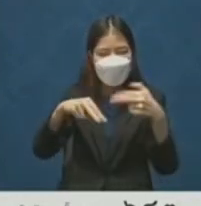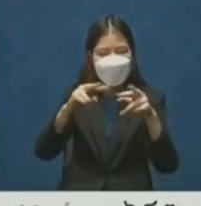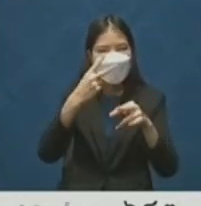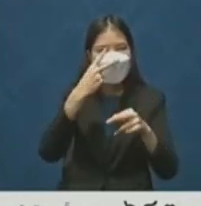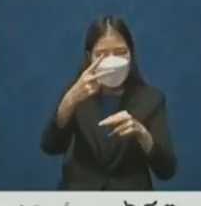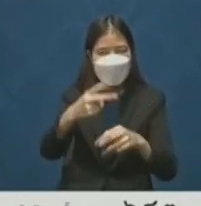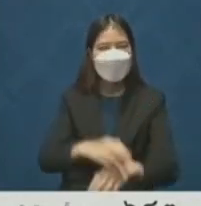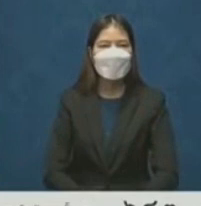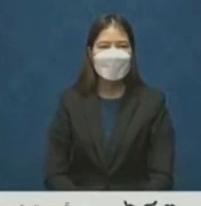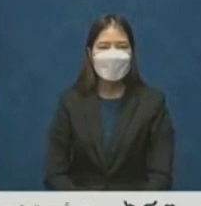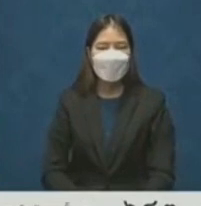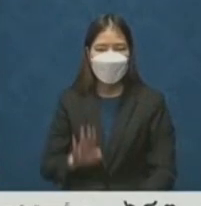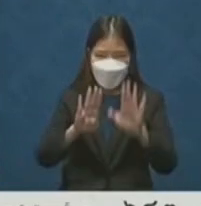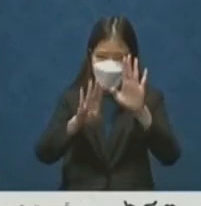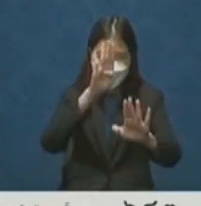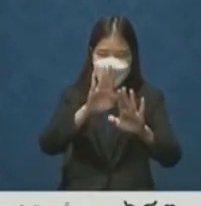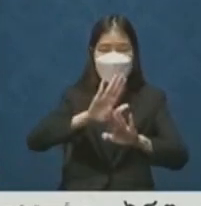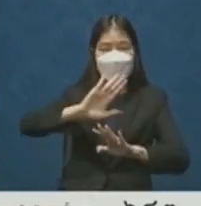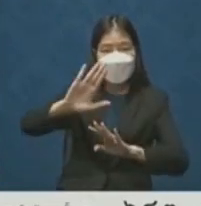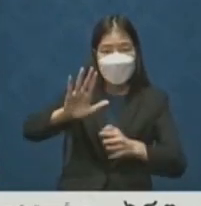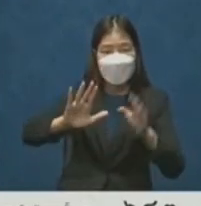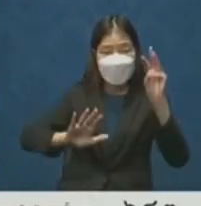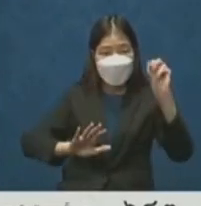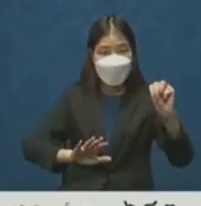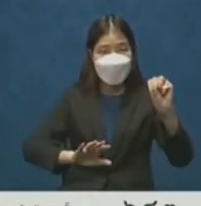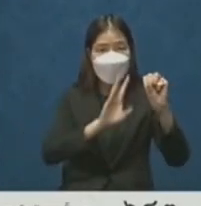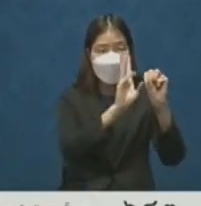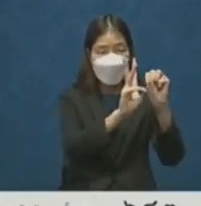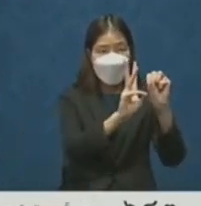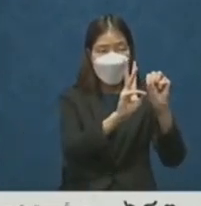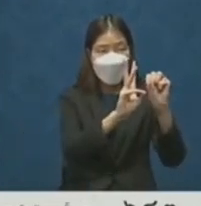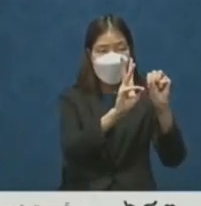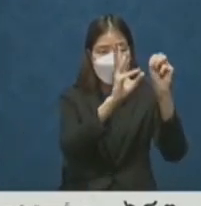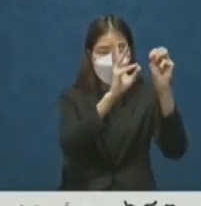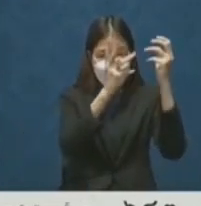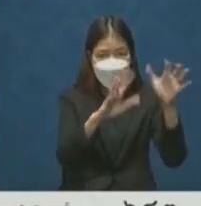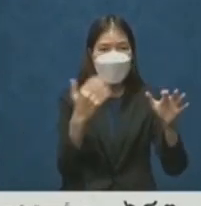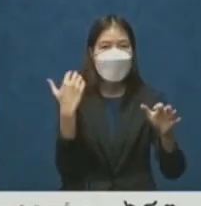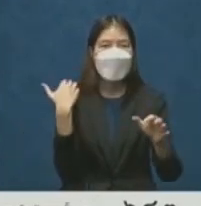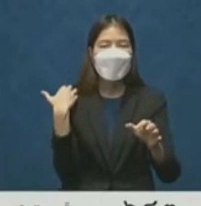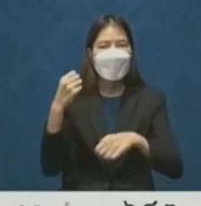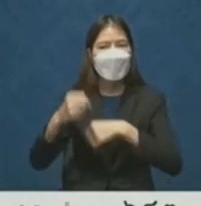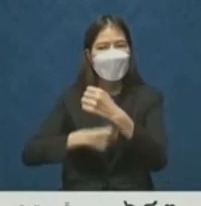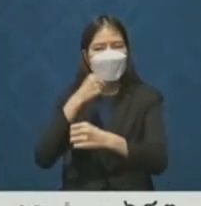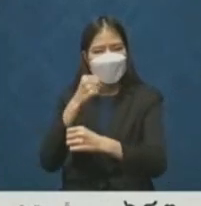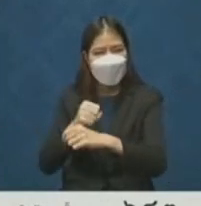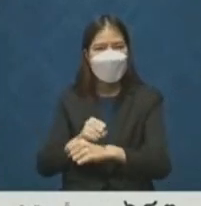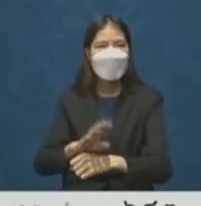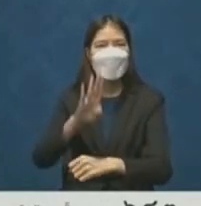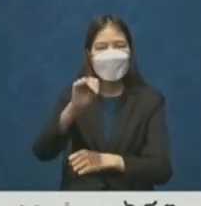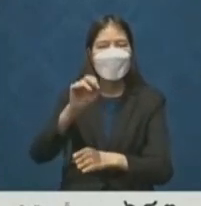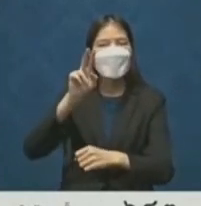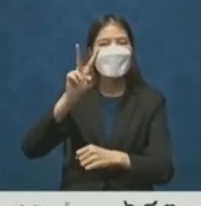มได้ไปเปรียบเทียบในส่วนของมาตรานี้กับพระราชบัญญัติการศึกษาแห่งชาติฉ